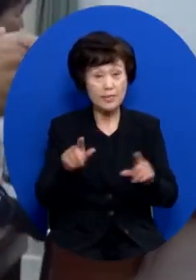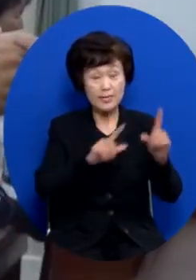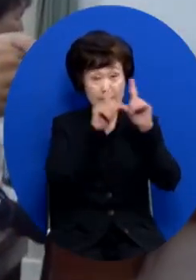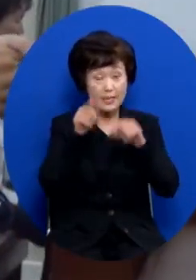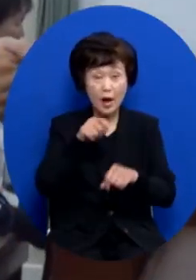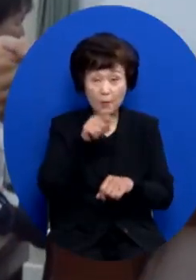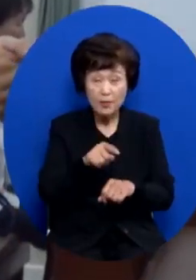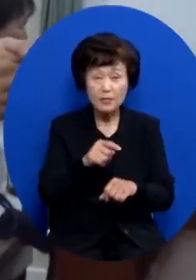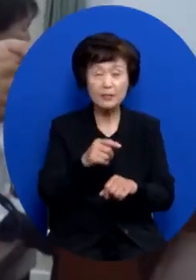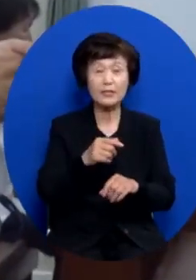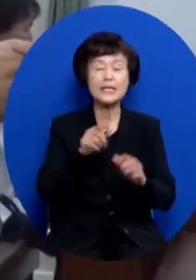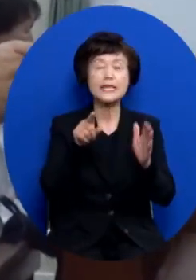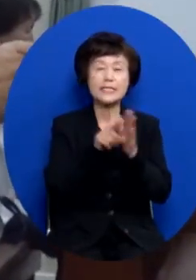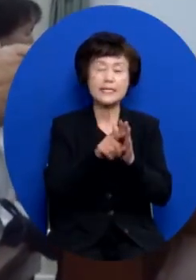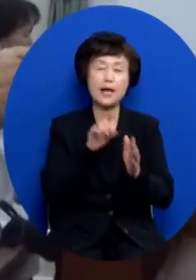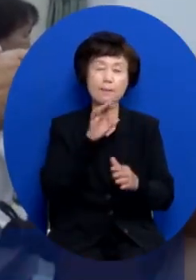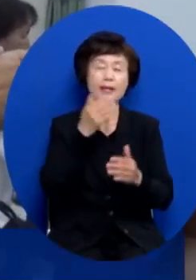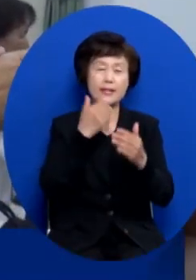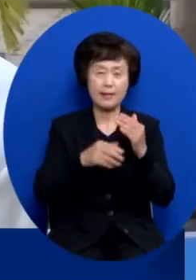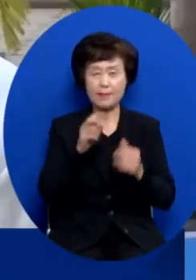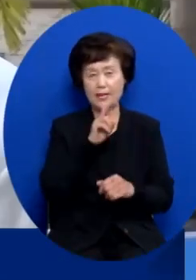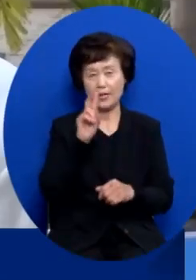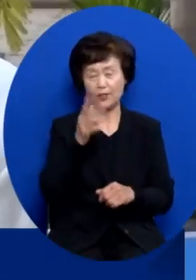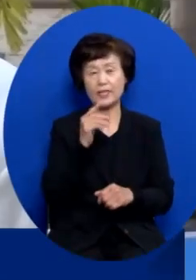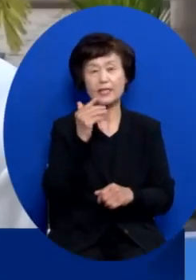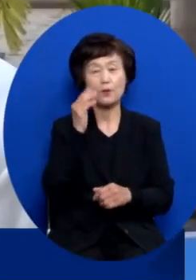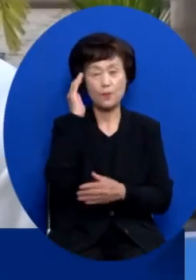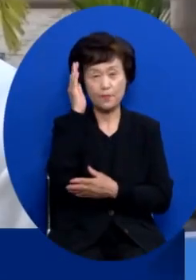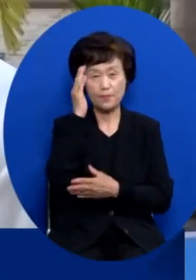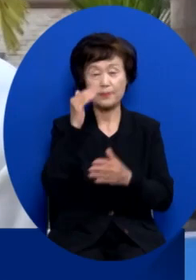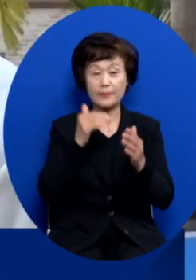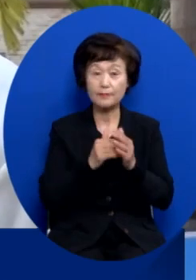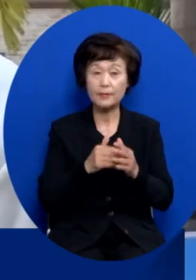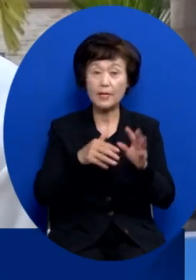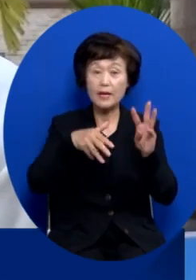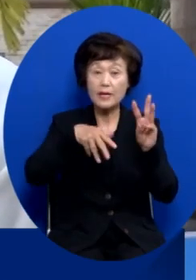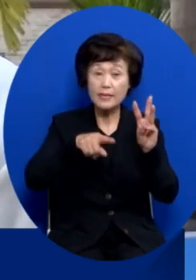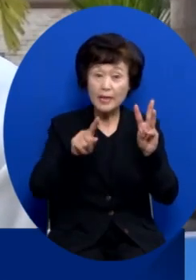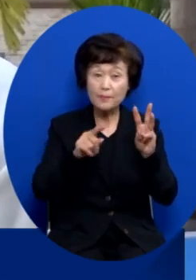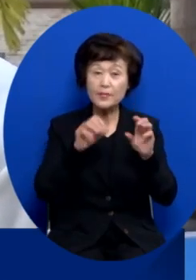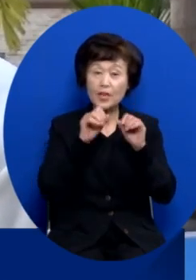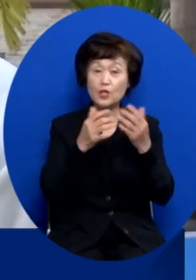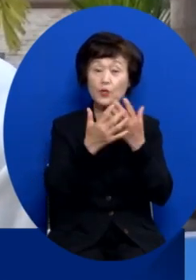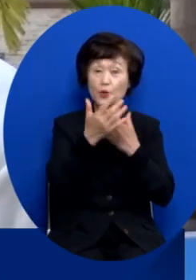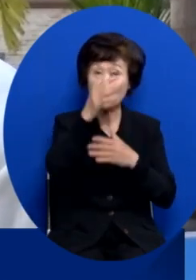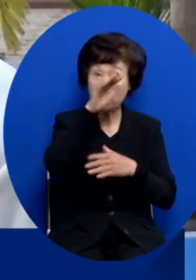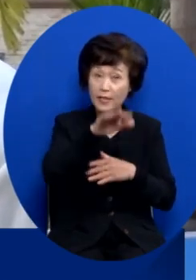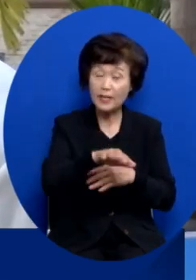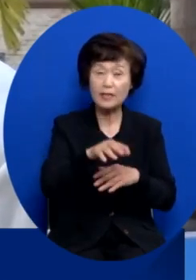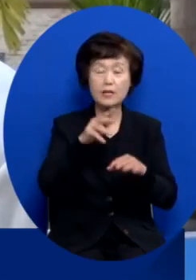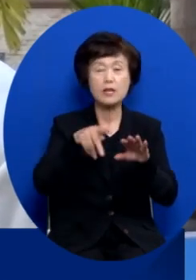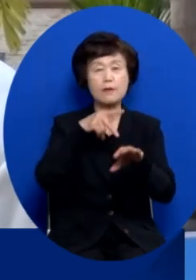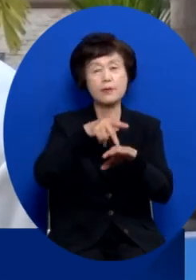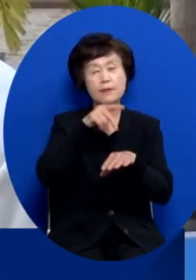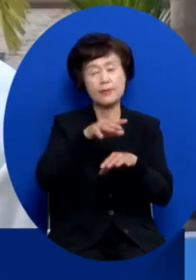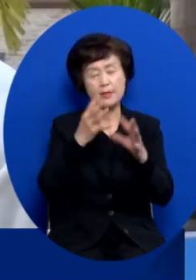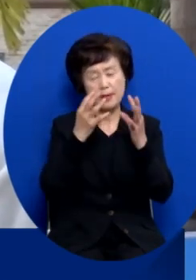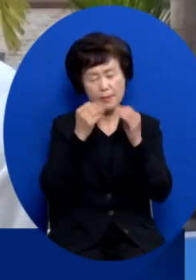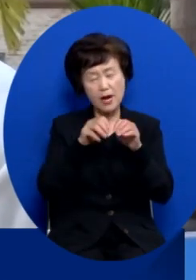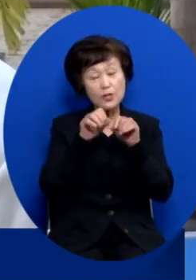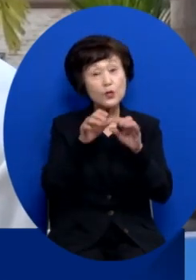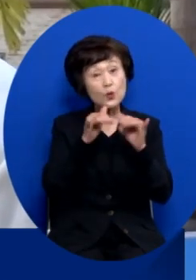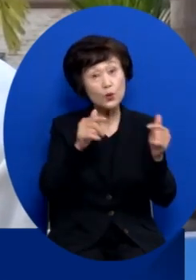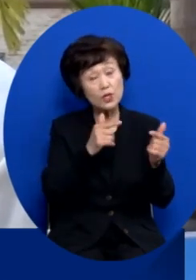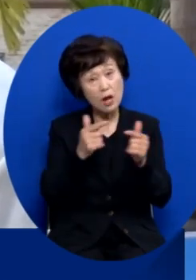함을 강조했습니다. 특별히 이 3차 선교대회의 의미는 그동안 필리핀의 많은 선교사님들이 사역을